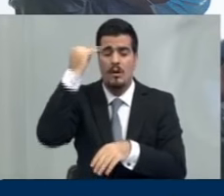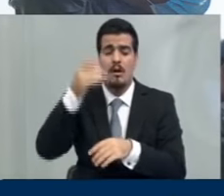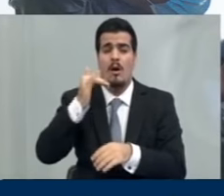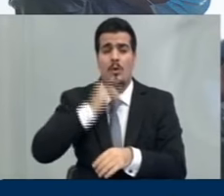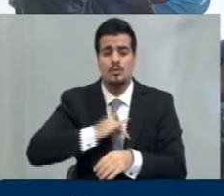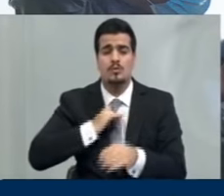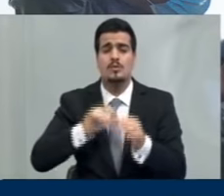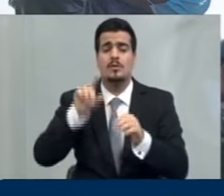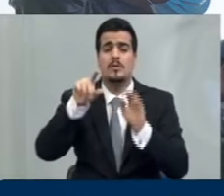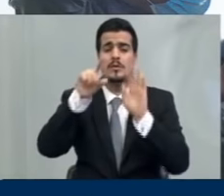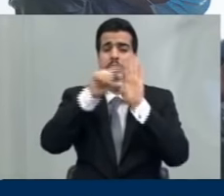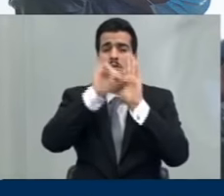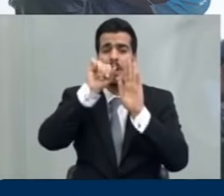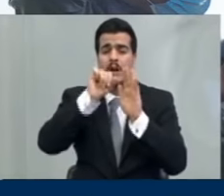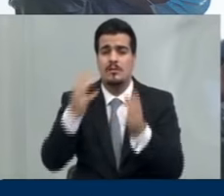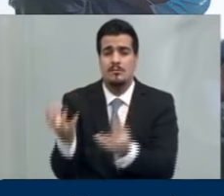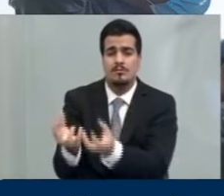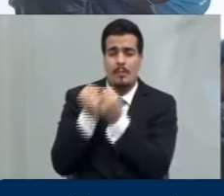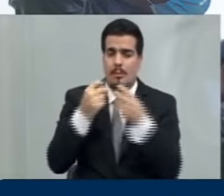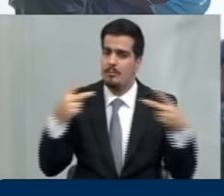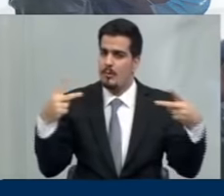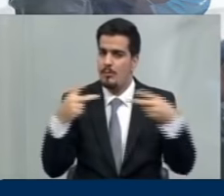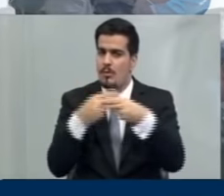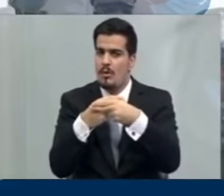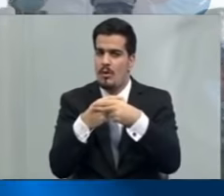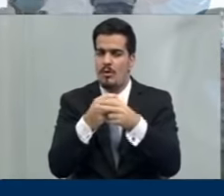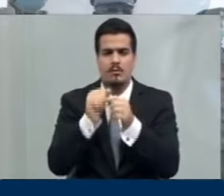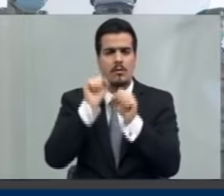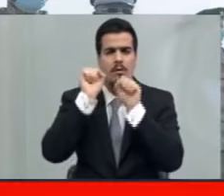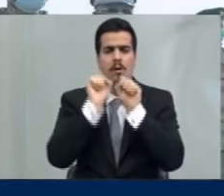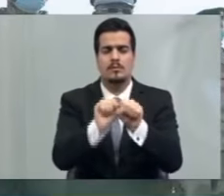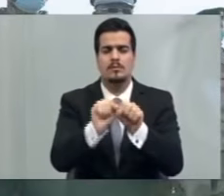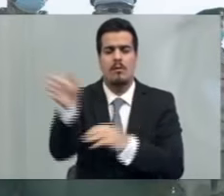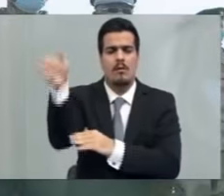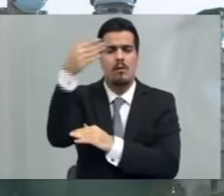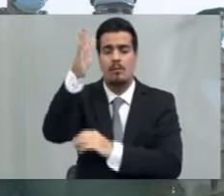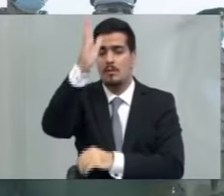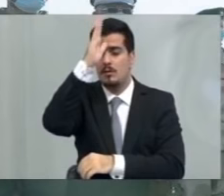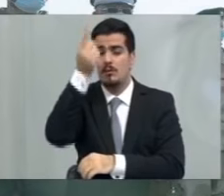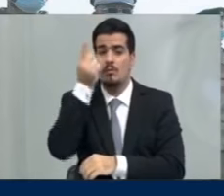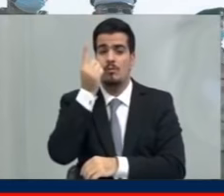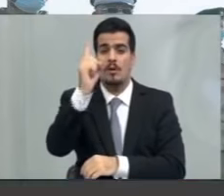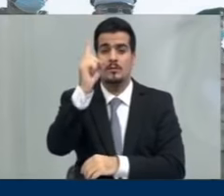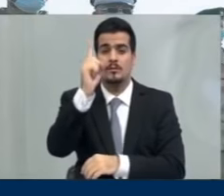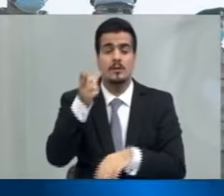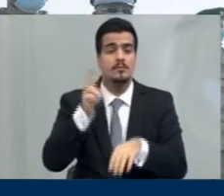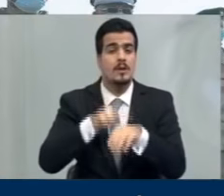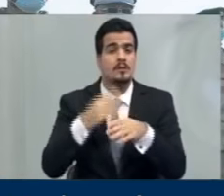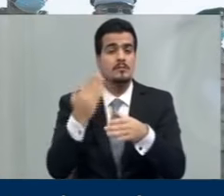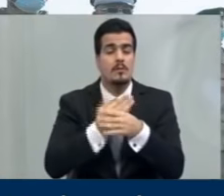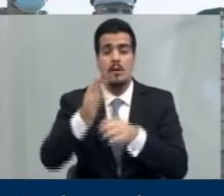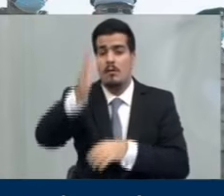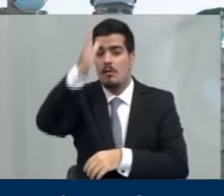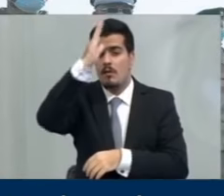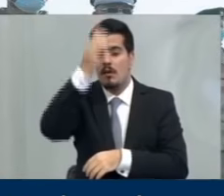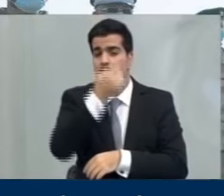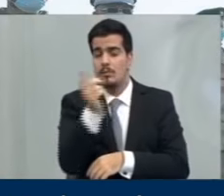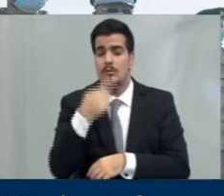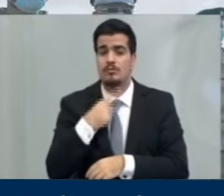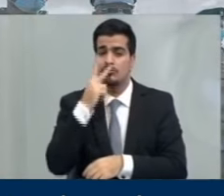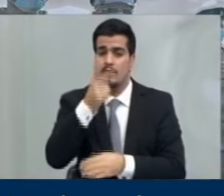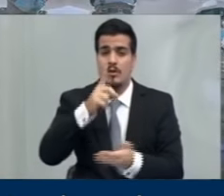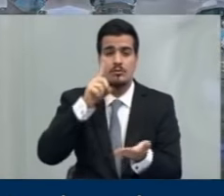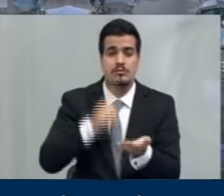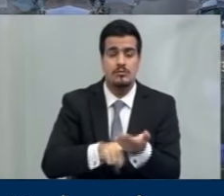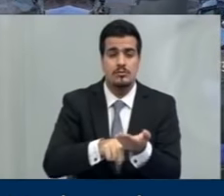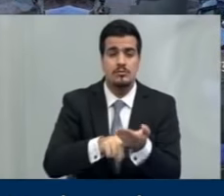العراق لا تقبل القسمة، مضيفا أن عصابات داعش حاولت الإساءة إلى كرامة العراقيين فوجدت